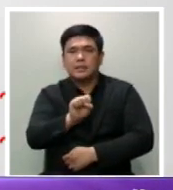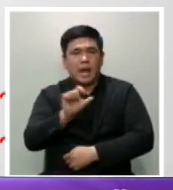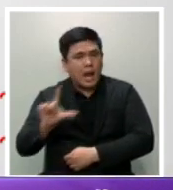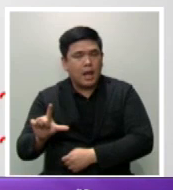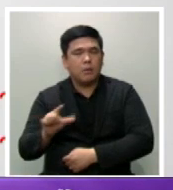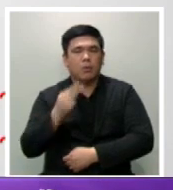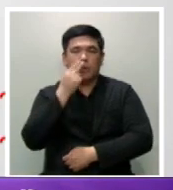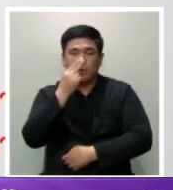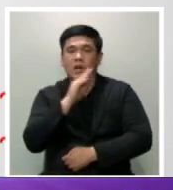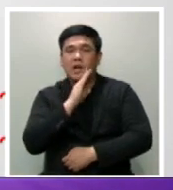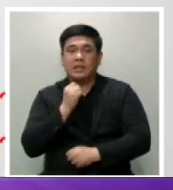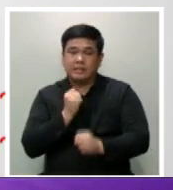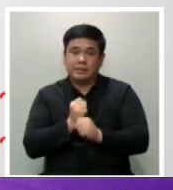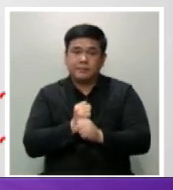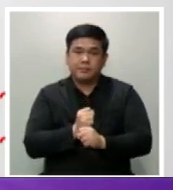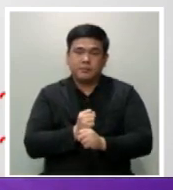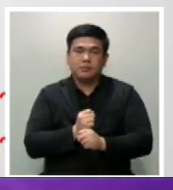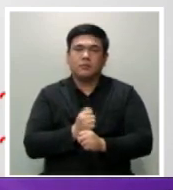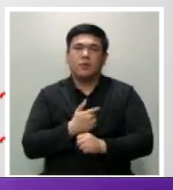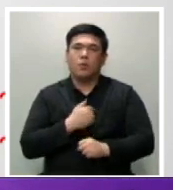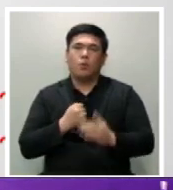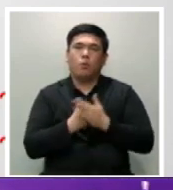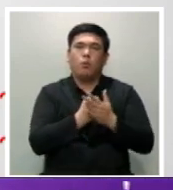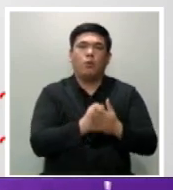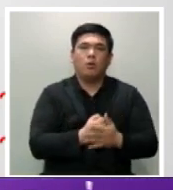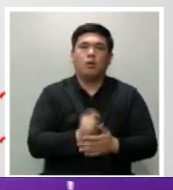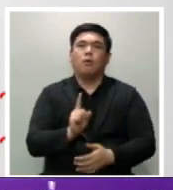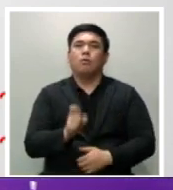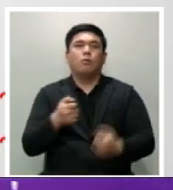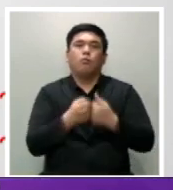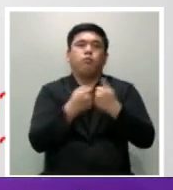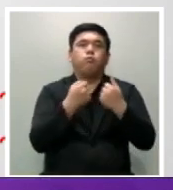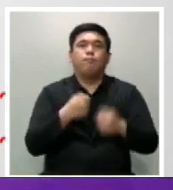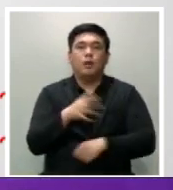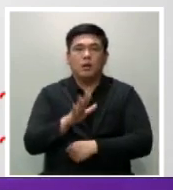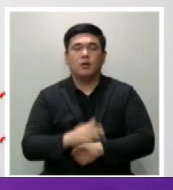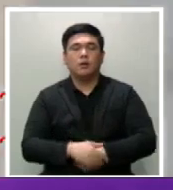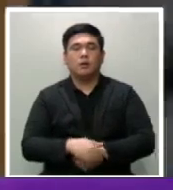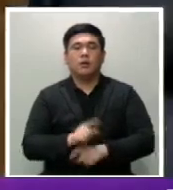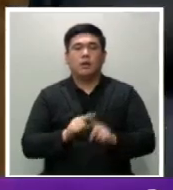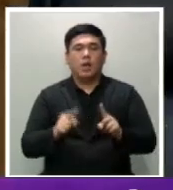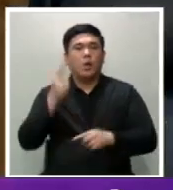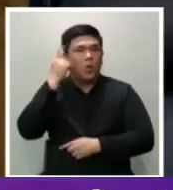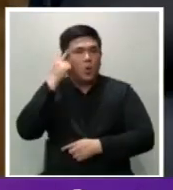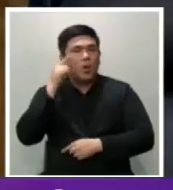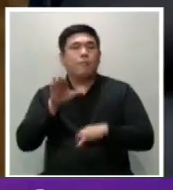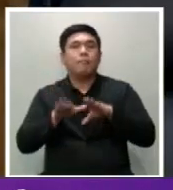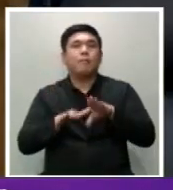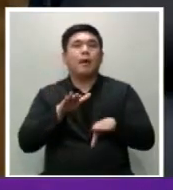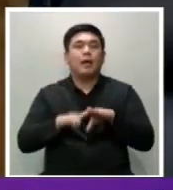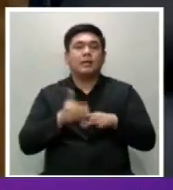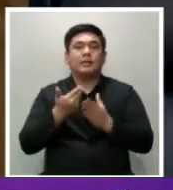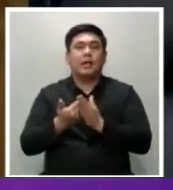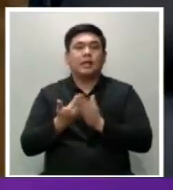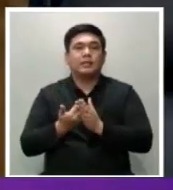ต่ถ้าเขาตอบโต้ในปริมาณอย่างนี้เราก็ไม่ยอมสู้กันตายไปข้างหนึ่ง แต่เอาละอย่างน้อยเรารู้ตัวเลขปริมาณความเสียหาย